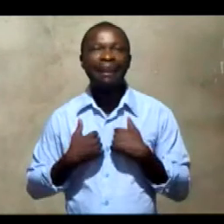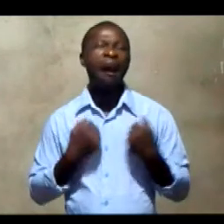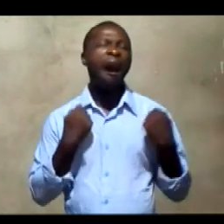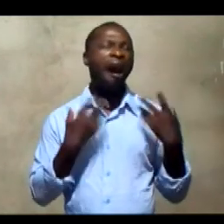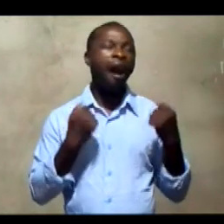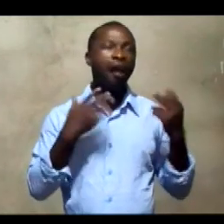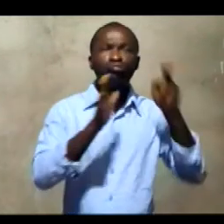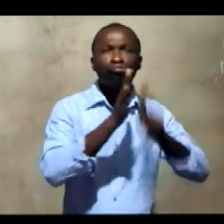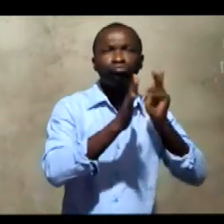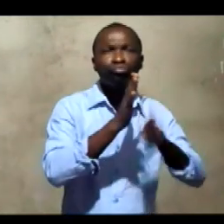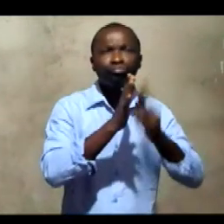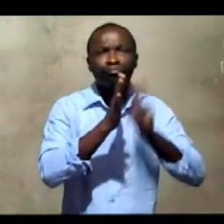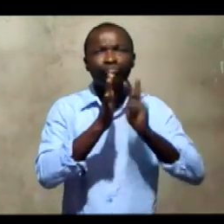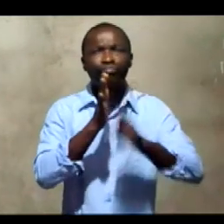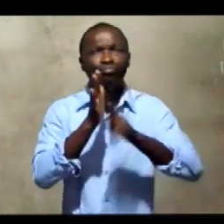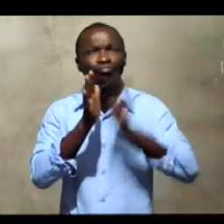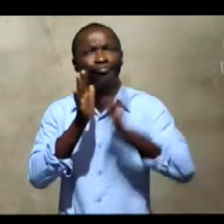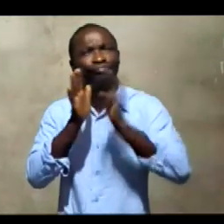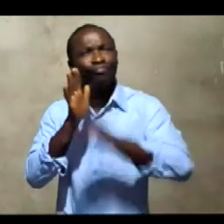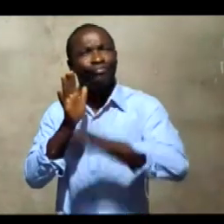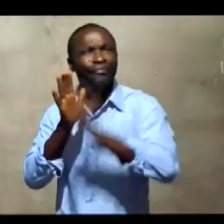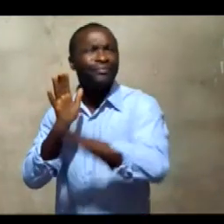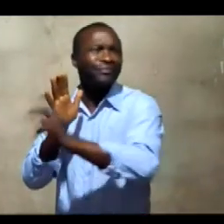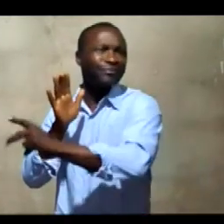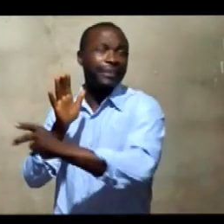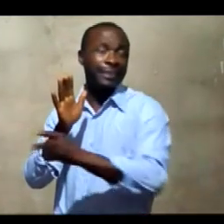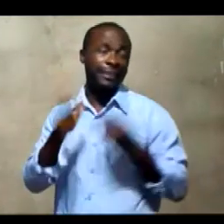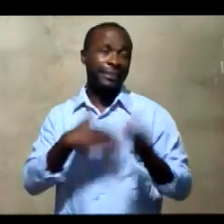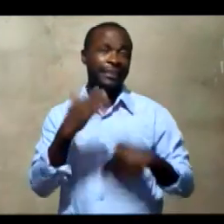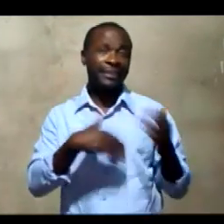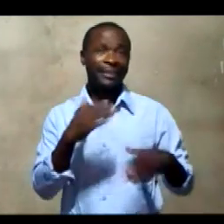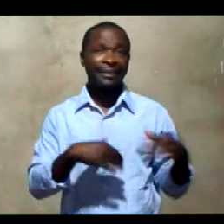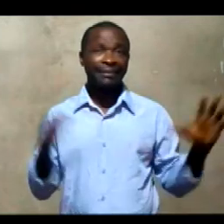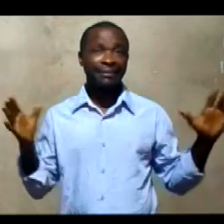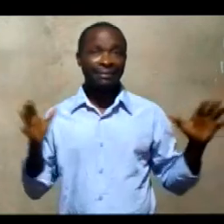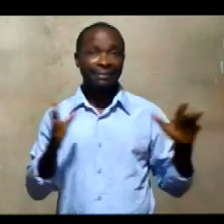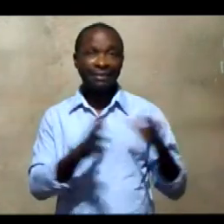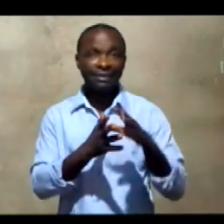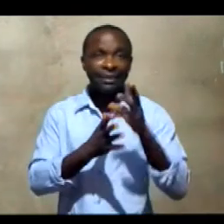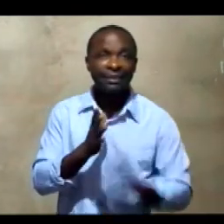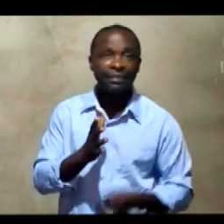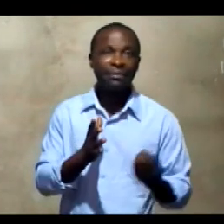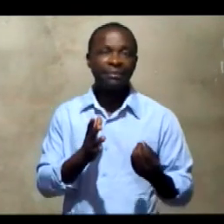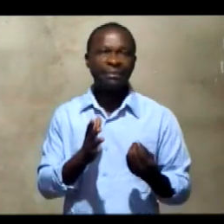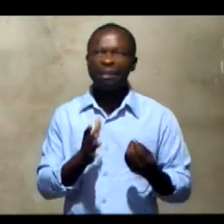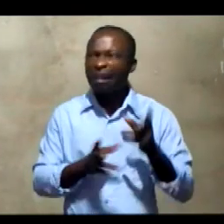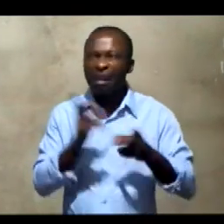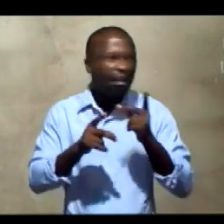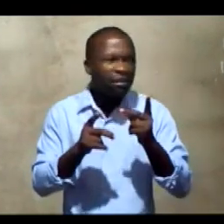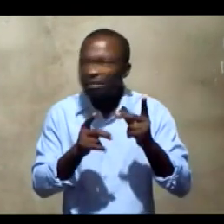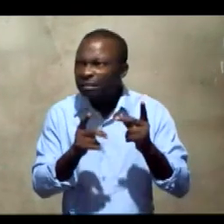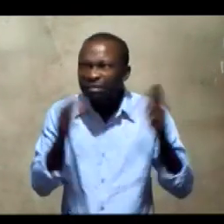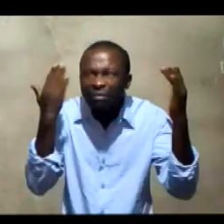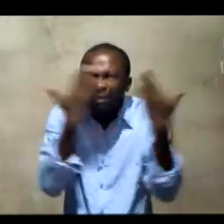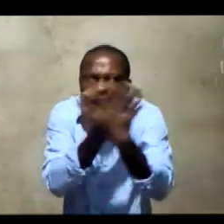travail pour éradiquer le commerce illégal issu du braconnage reste colossal malgré les actions menées ces dernières années. Il